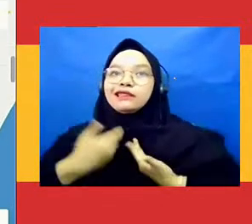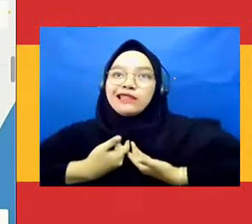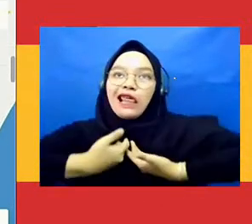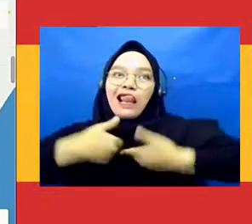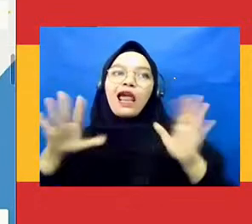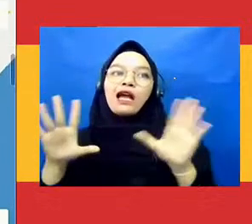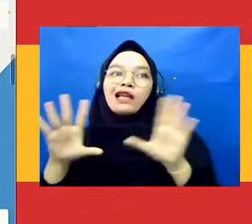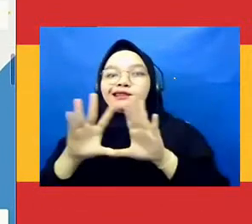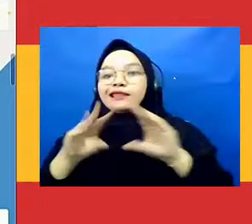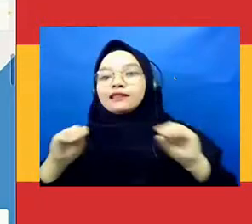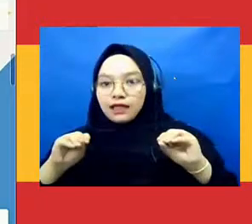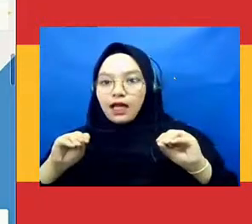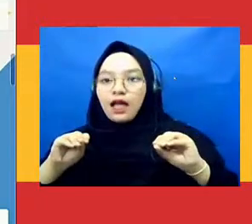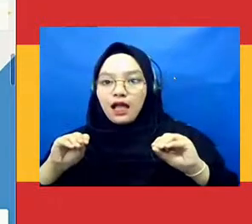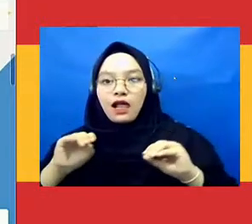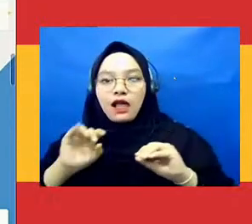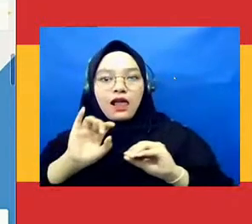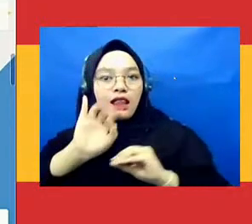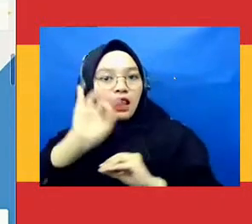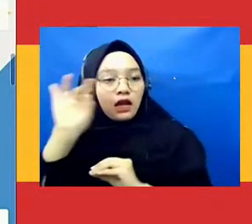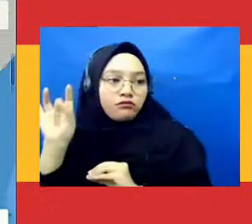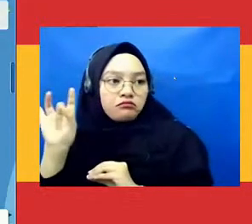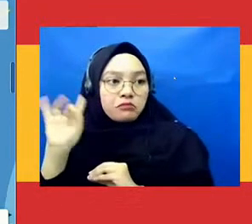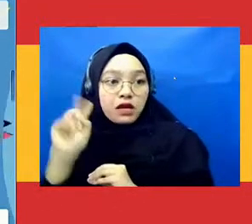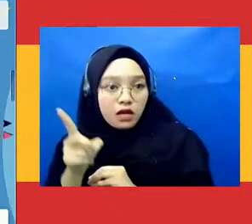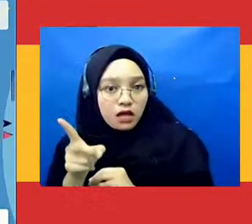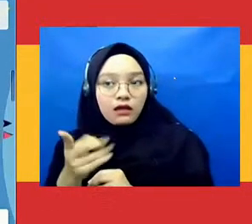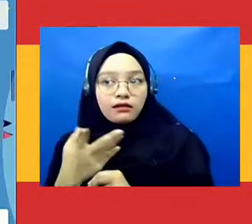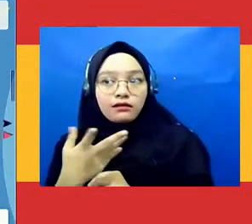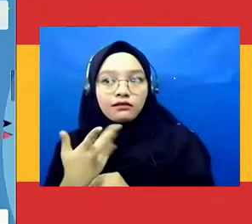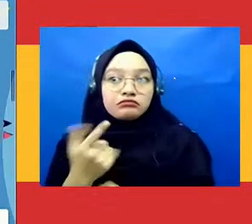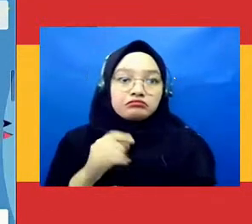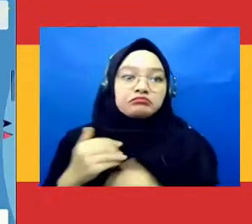Silakan seterusnya, kalau ada lagi.